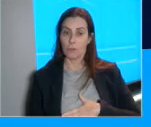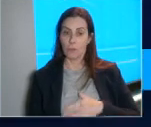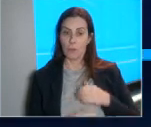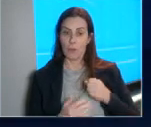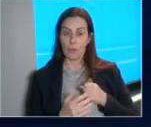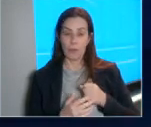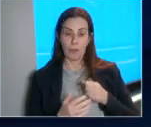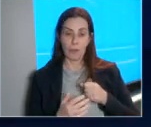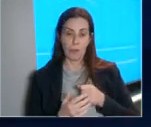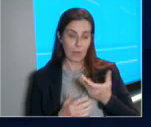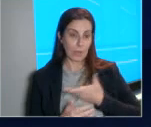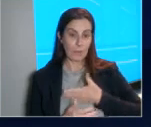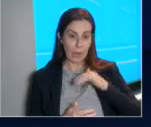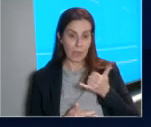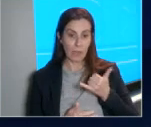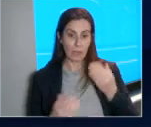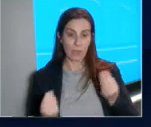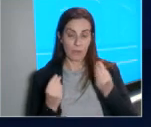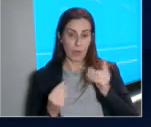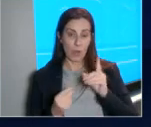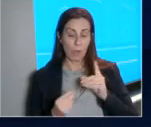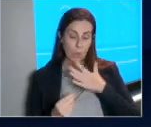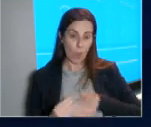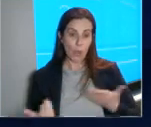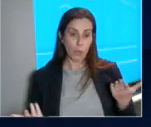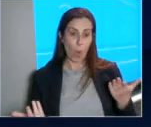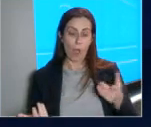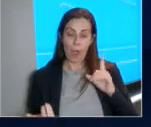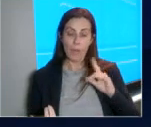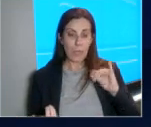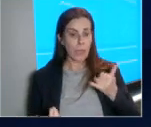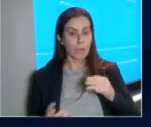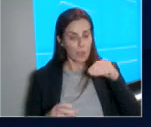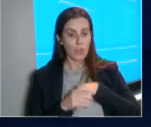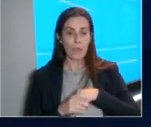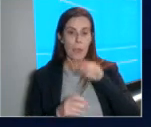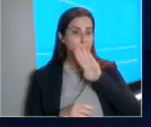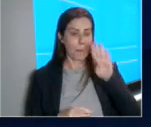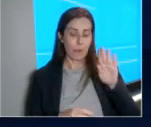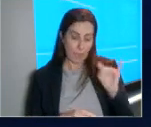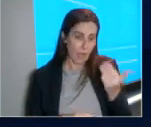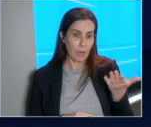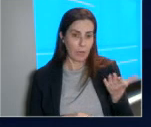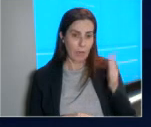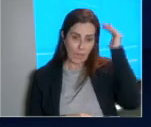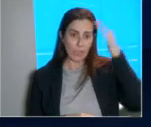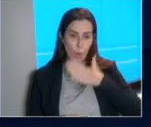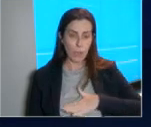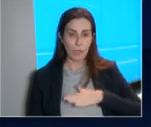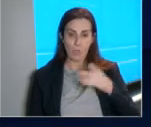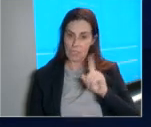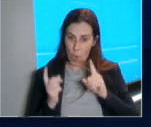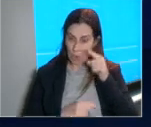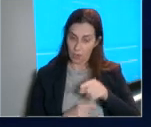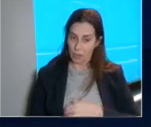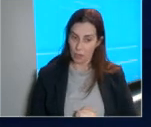תחילת המשפט, לקבל את הדבר הלא מאוד רצוי הזה מבחינתו, אבל כן לשבת עם נתניהו באזור הזה. אתה לא חושב שזה הולך